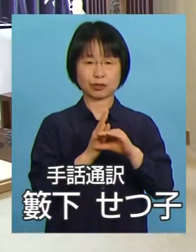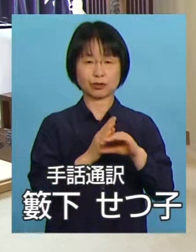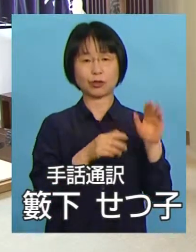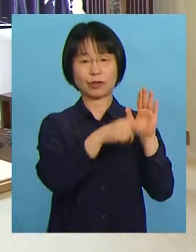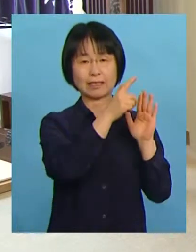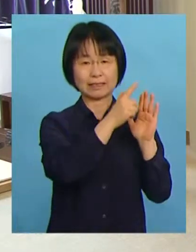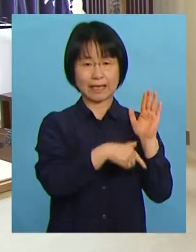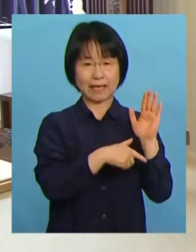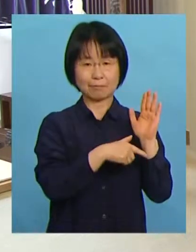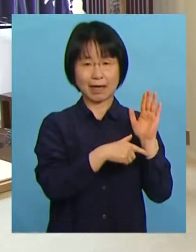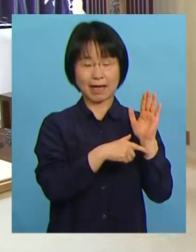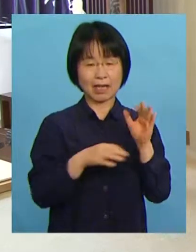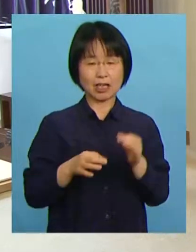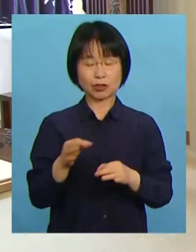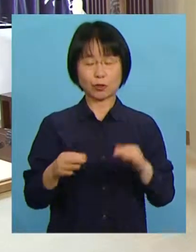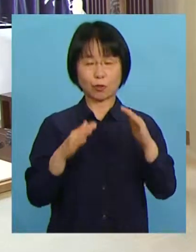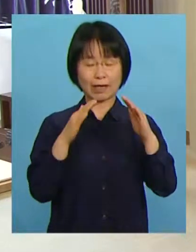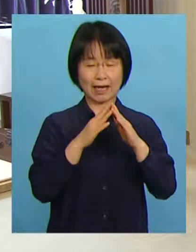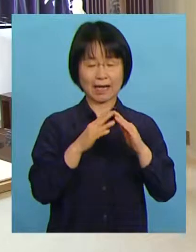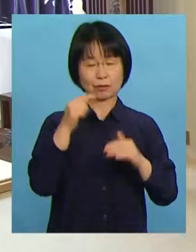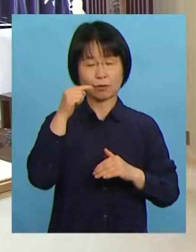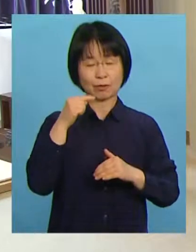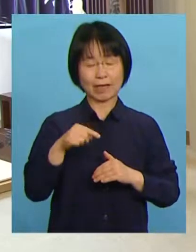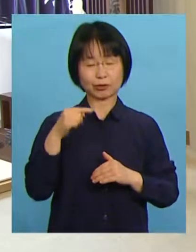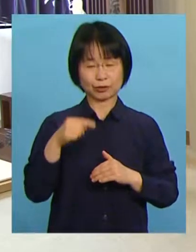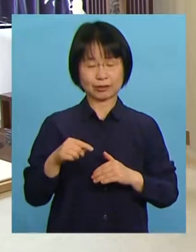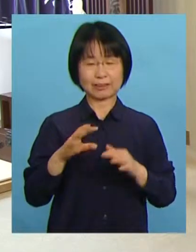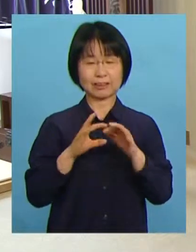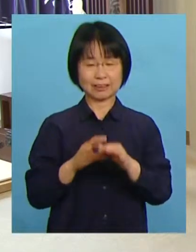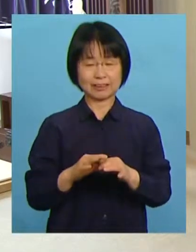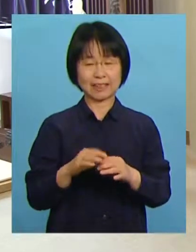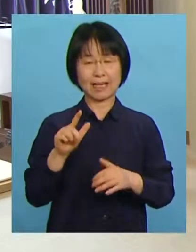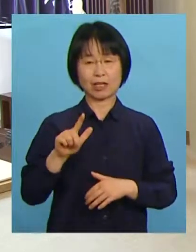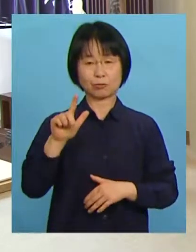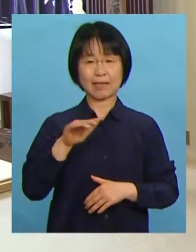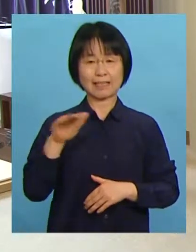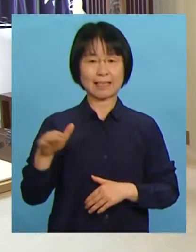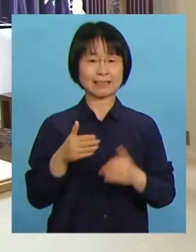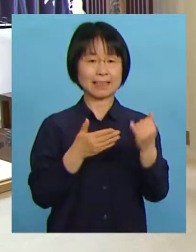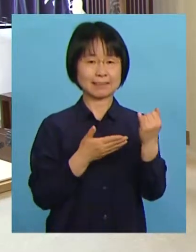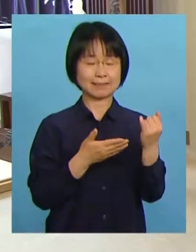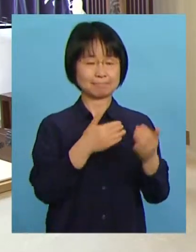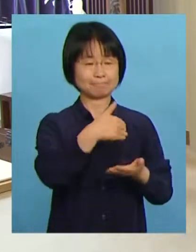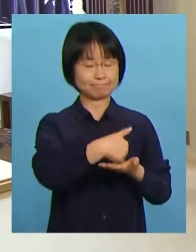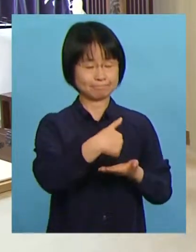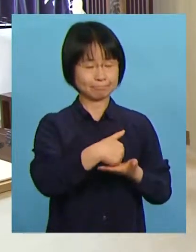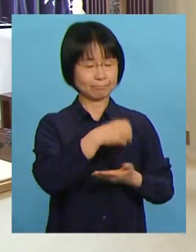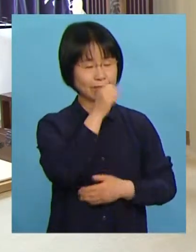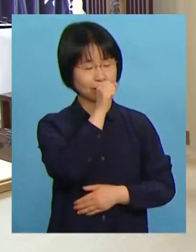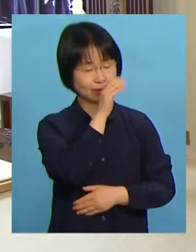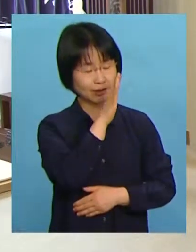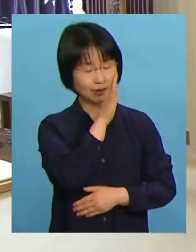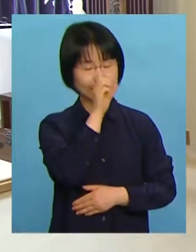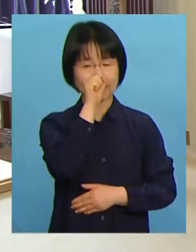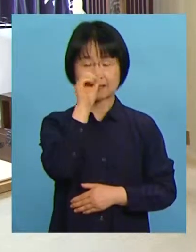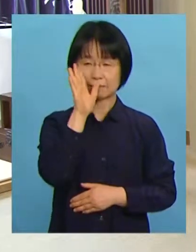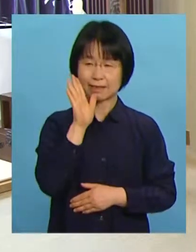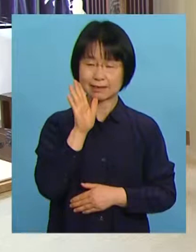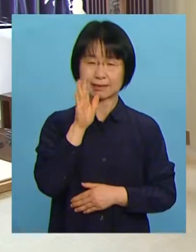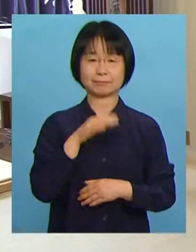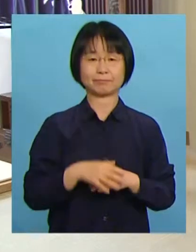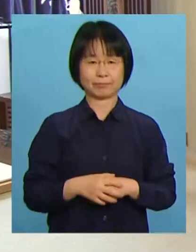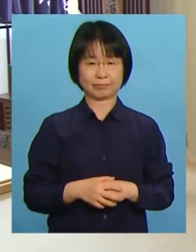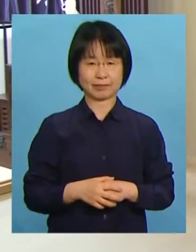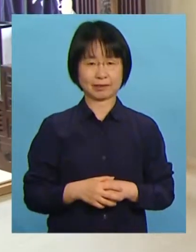について近江商人博物館の上平さんにお話を伺いします。上平さん、よろしくお願いします。 よろしくお願いします。 さあ、